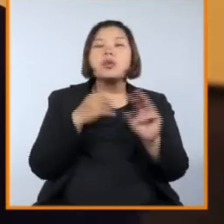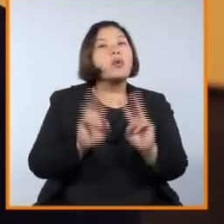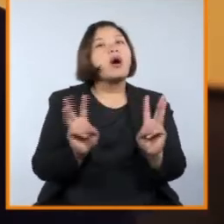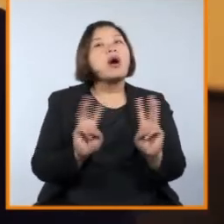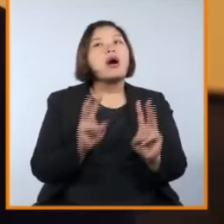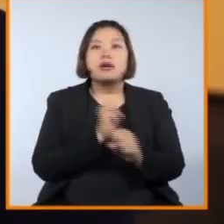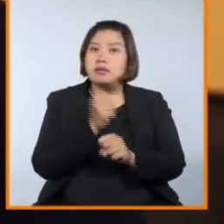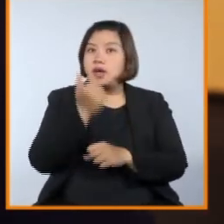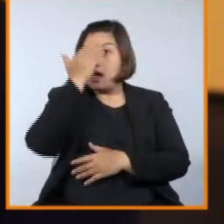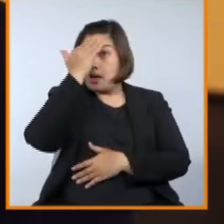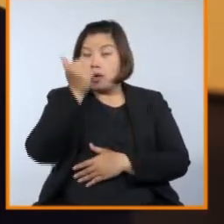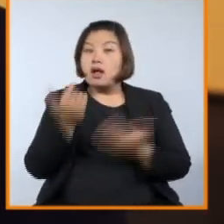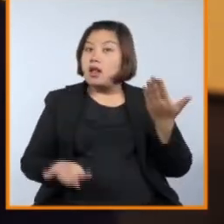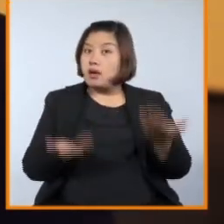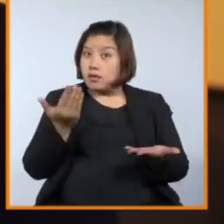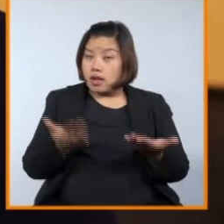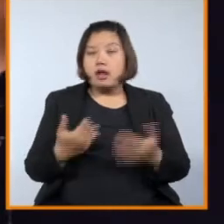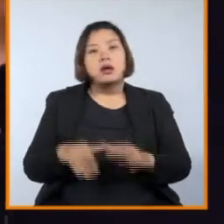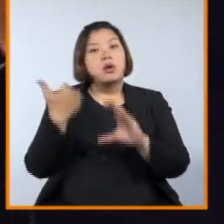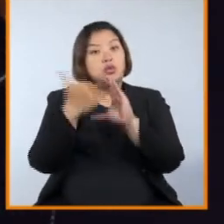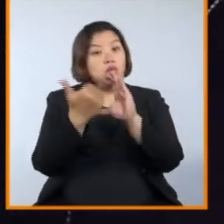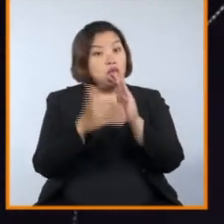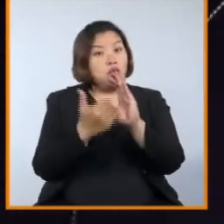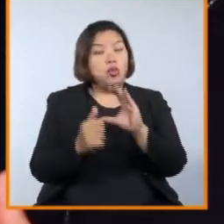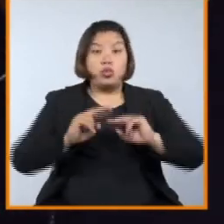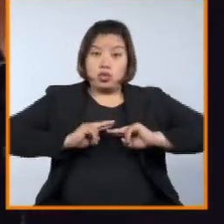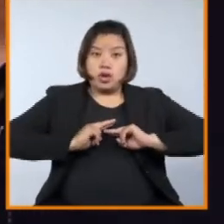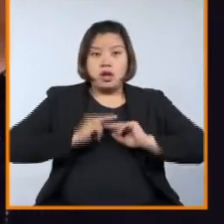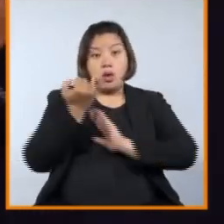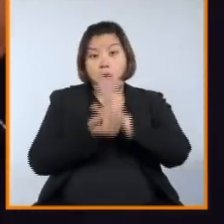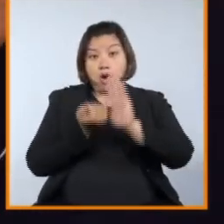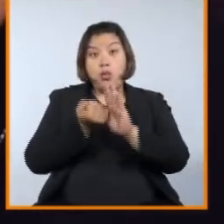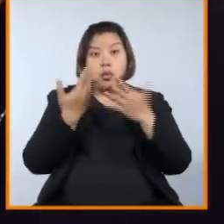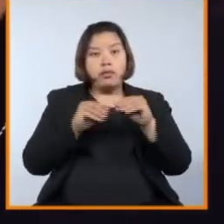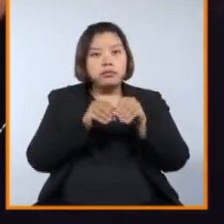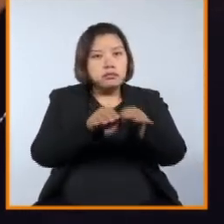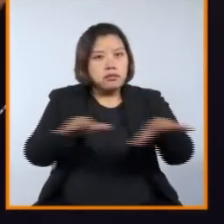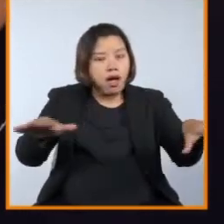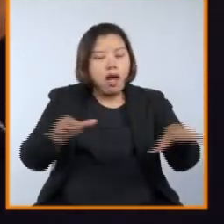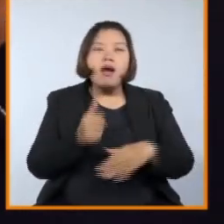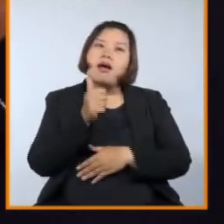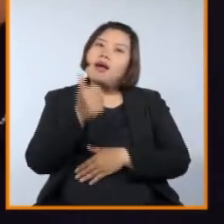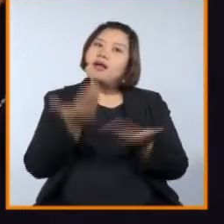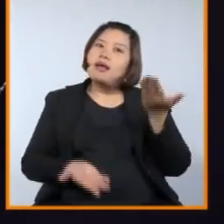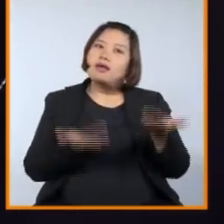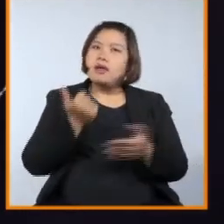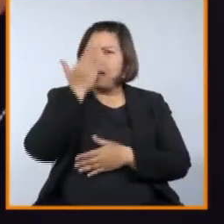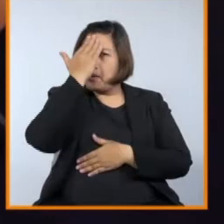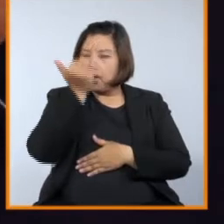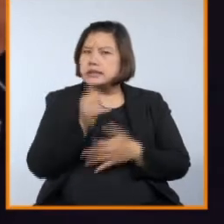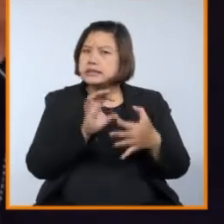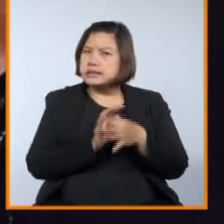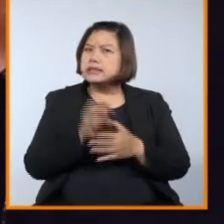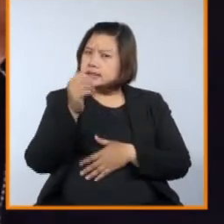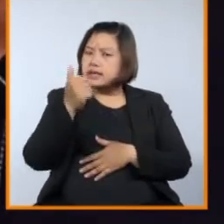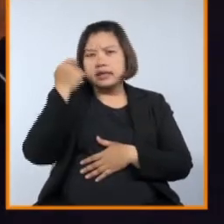นทั่วไปเนี่ยสามารถที่จะซับมิทหรือว่าส่งงานศิลปะของตัวเองออกไปสู่สาธารณชนได้ฉะนั้นพี่คิดว่ามันก็เป็นตลาดที่มีแนวโน้มที่